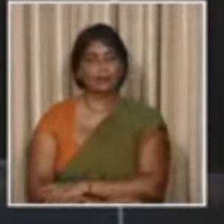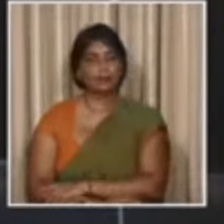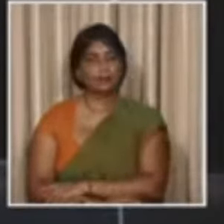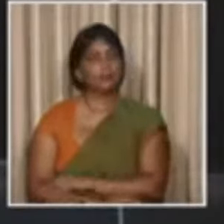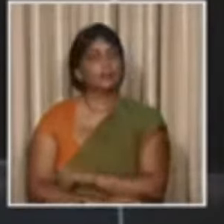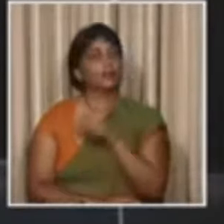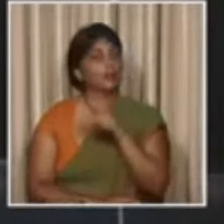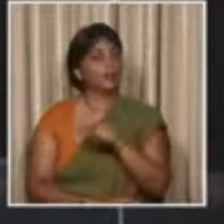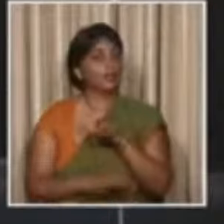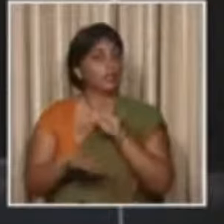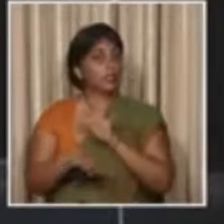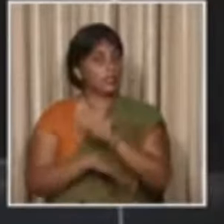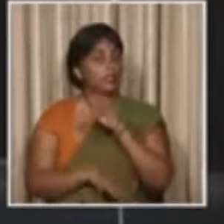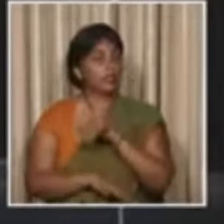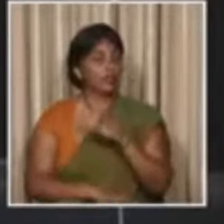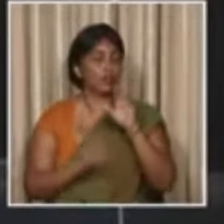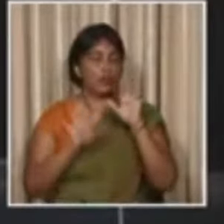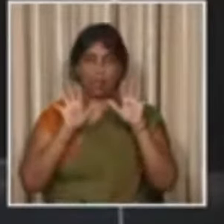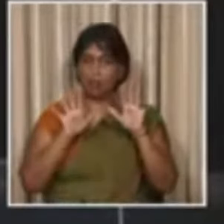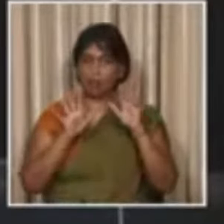මෙතන සිද්ධීන් සිදුලා තිනු 9ක්.